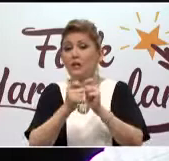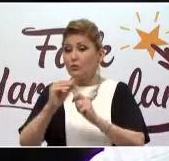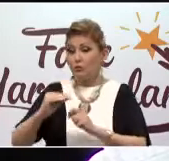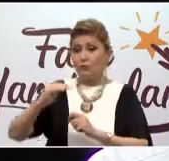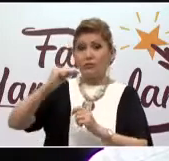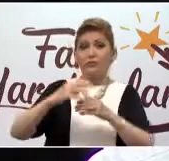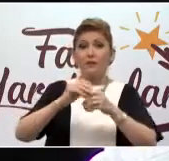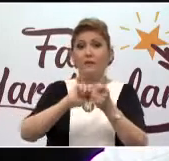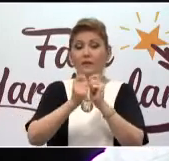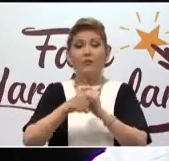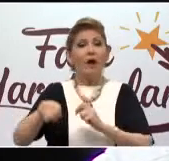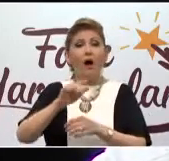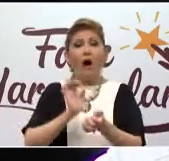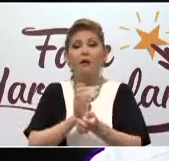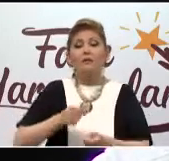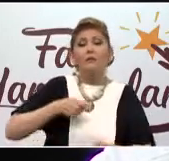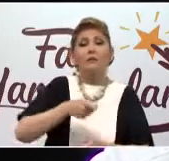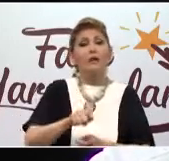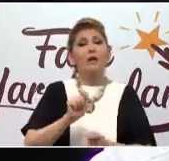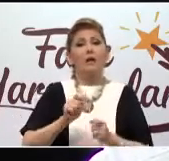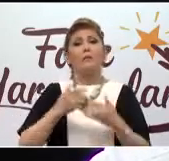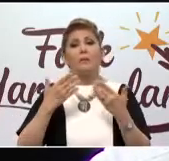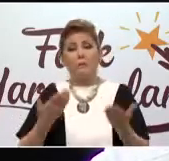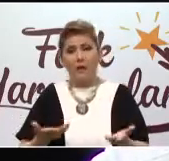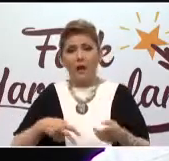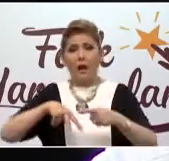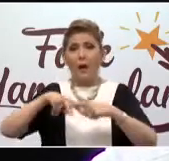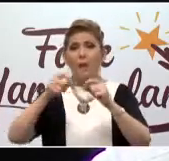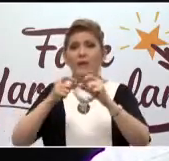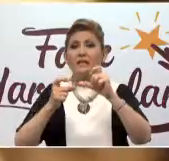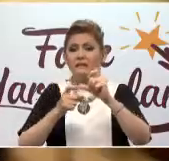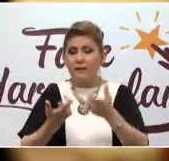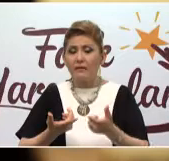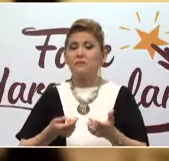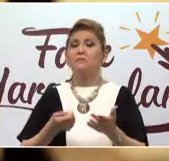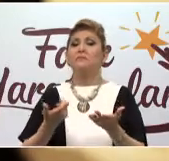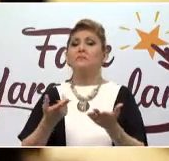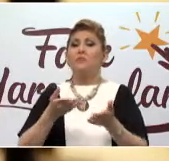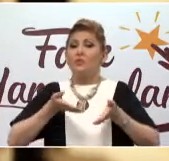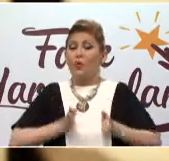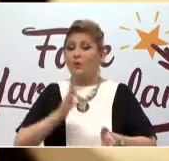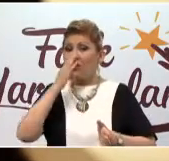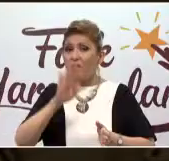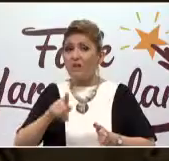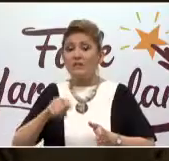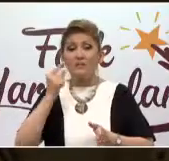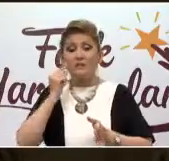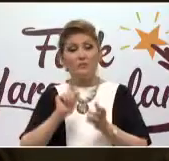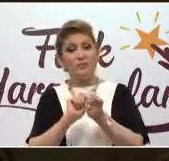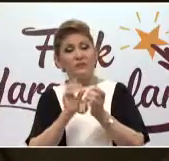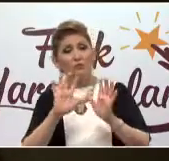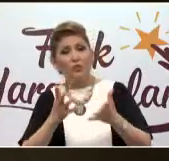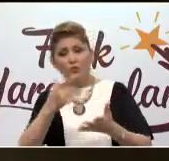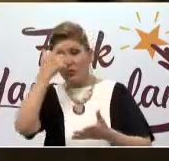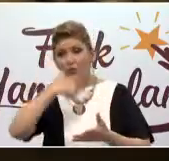büyüdükçe. Hiçbir aile bunu karşılayamıyor. ABS sendromu dediğimiz, amniyotik bant sendromu dediğimiz bir doğuştan kalıtsal gelişim bozukluğu